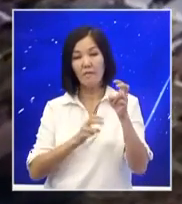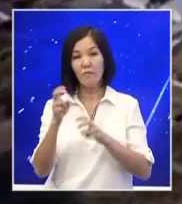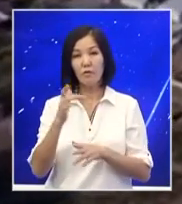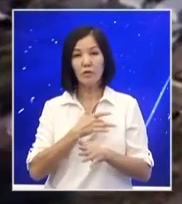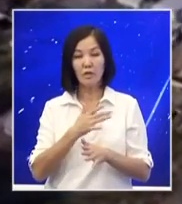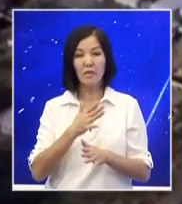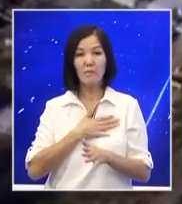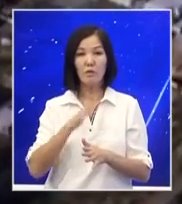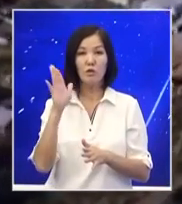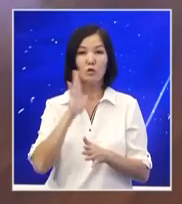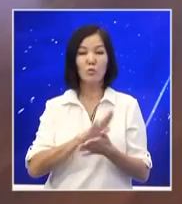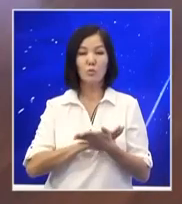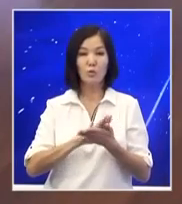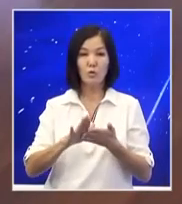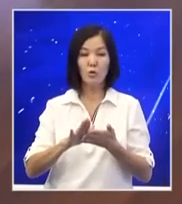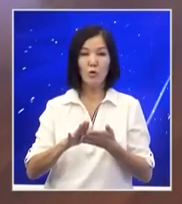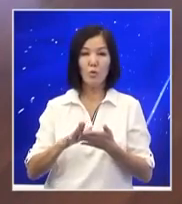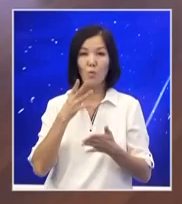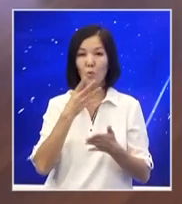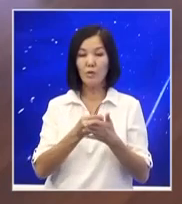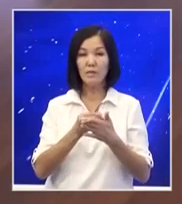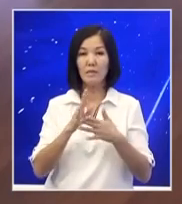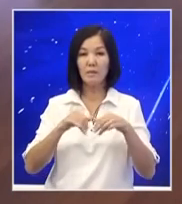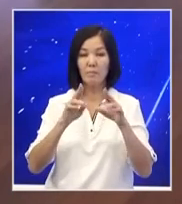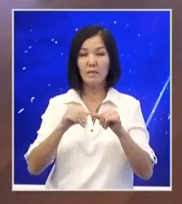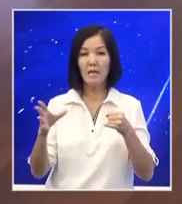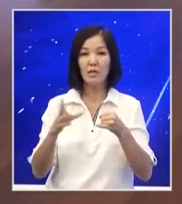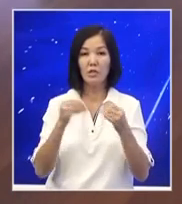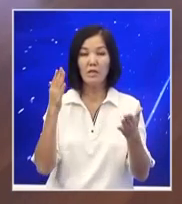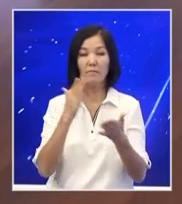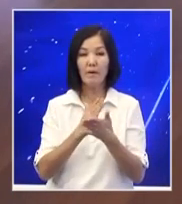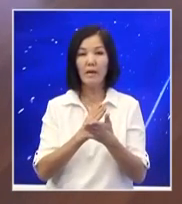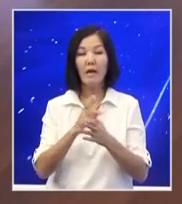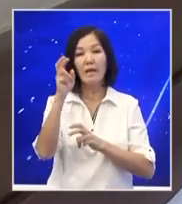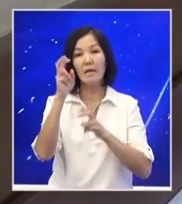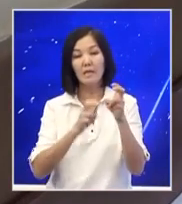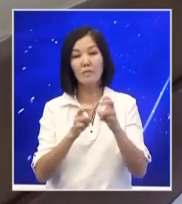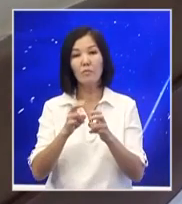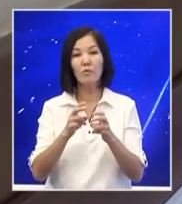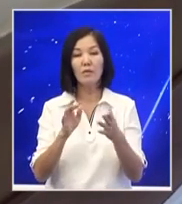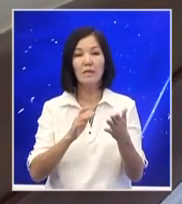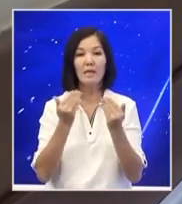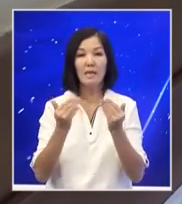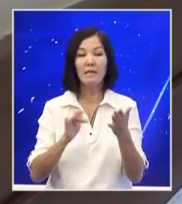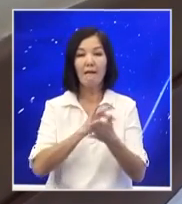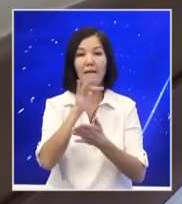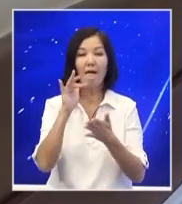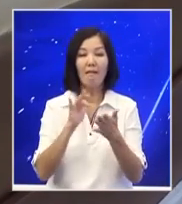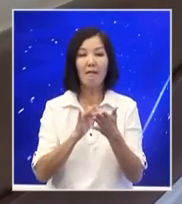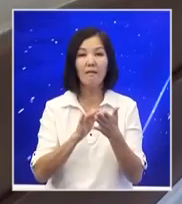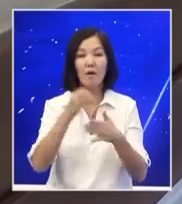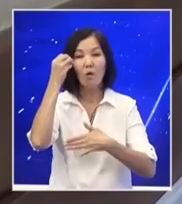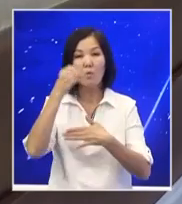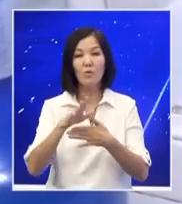су сүзгілеу алаңы да бар. Өздерінде тазаланған судың сарқынын кәсіпорын енді қалалық кәріз су жүйесі арқылы